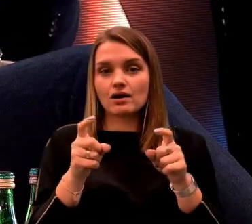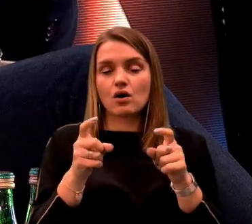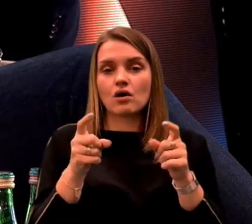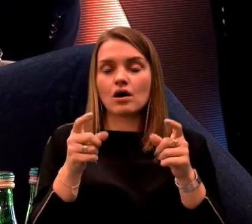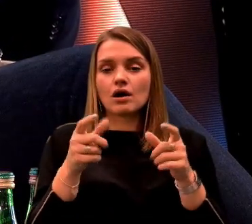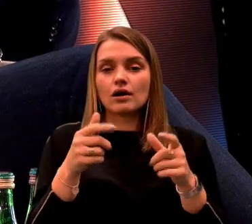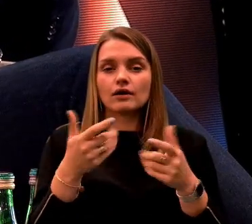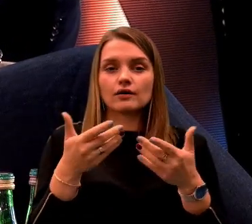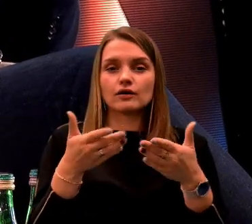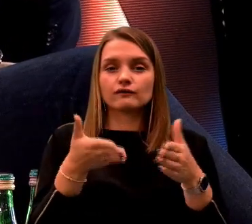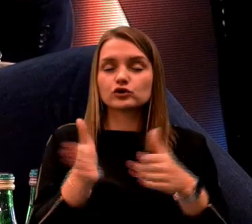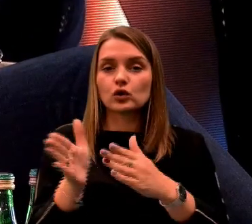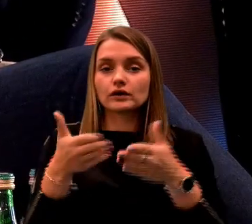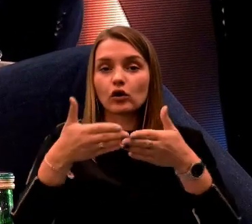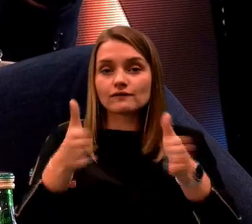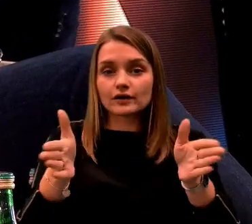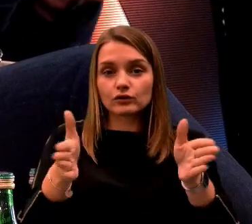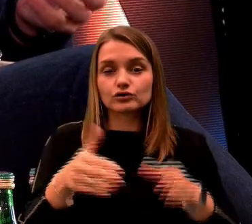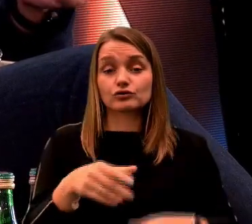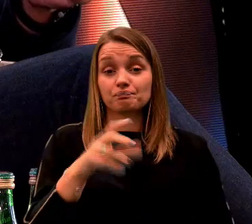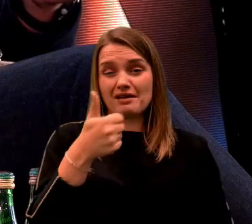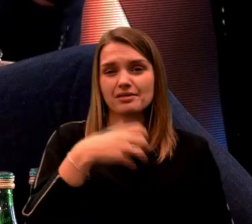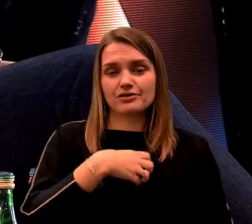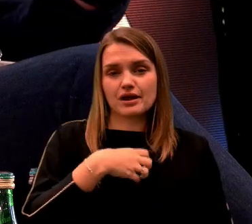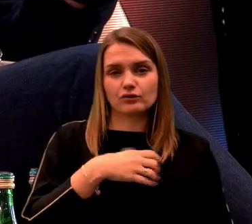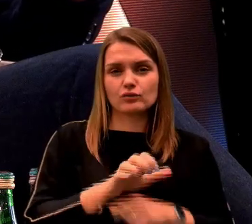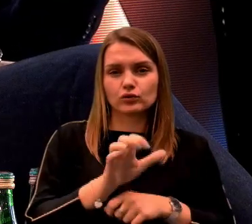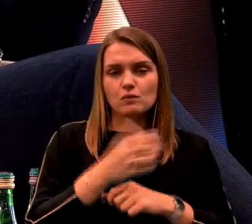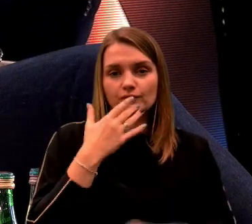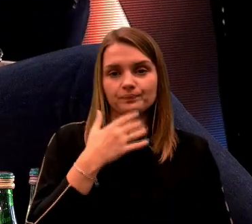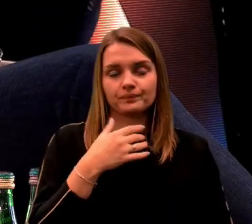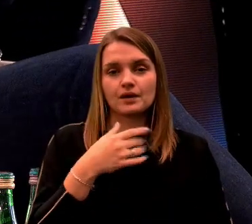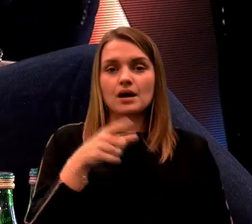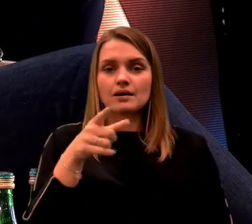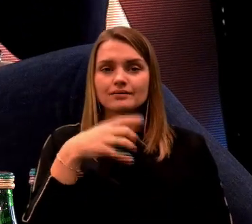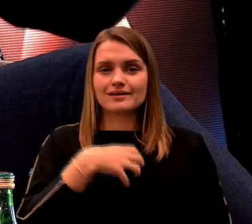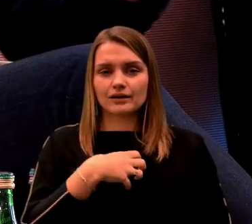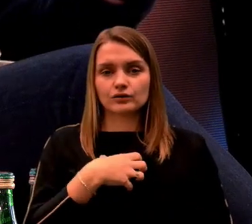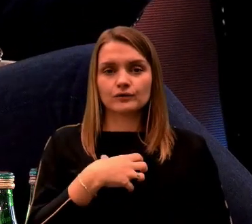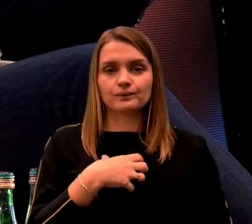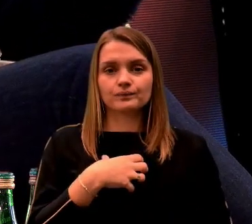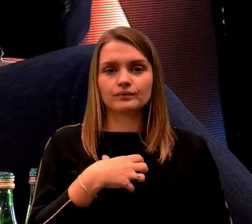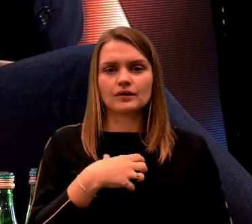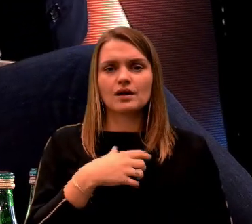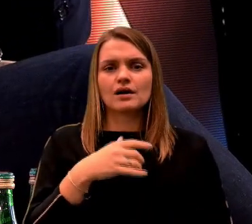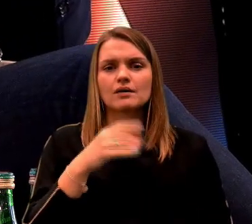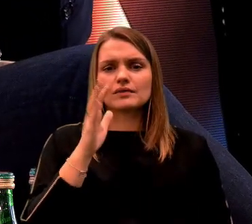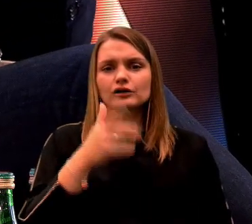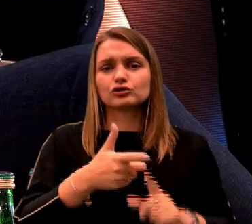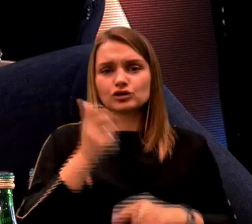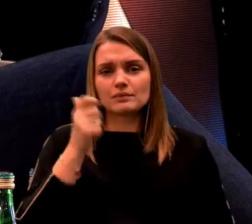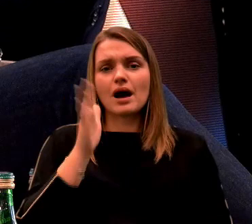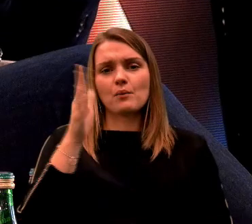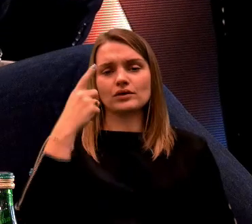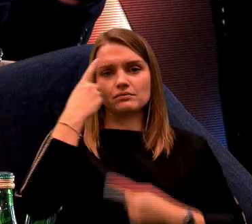No i w pewnym momencie jeden z tych dyrektorów od produkcji mówi tak, panie dyrektor, to my może tak najpierw strzelimy, a potem będziemy myśleli,